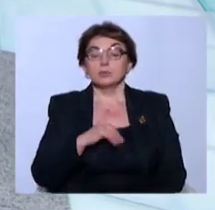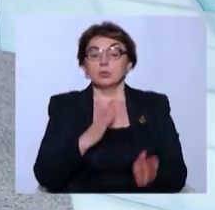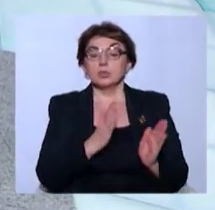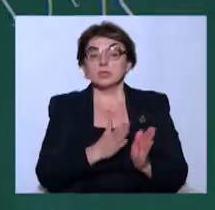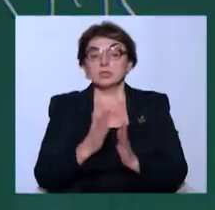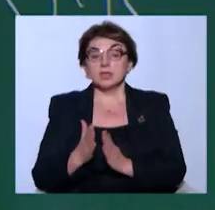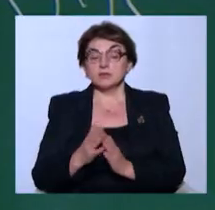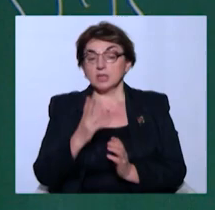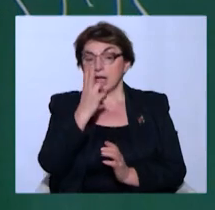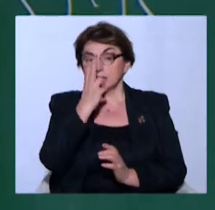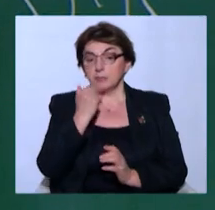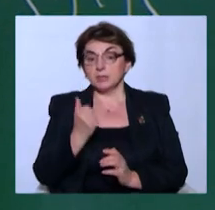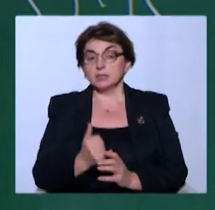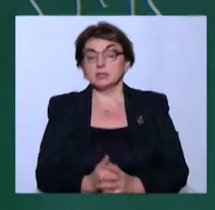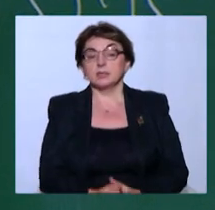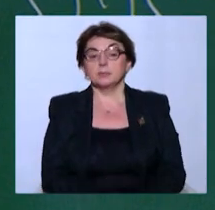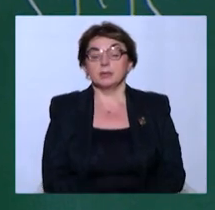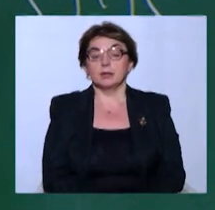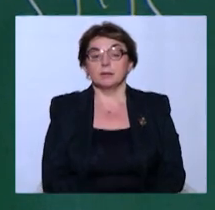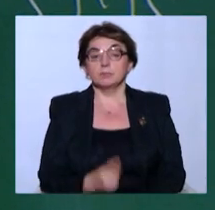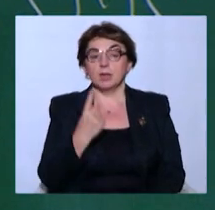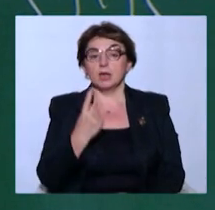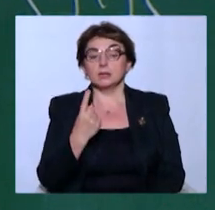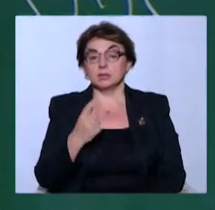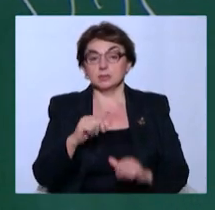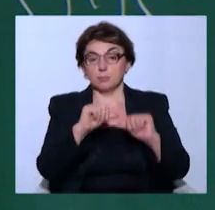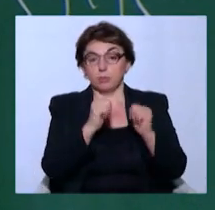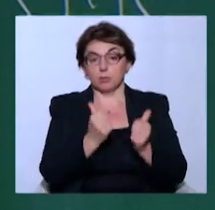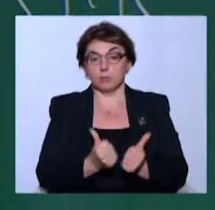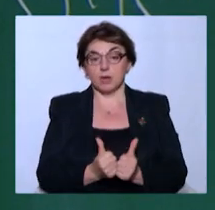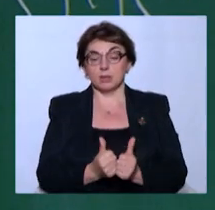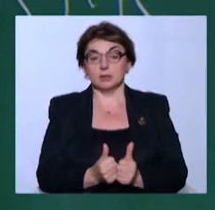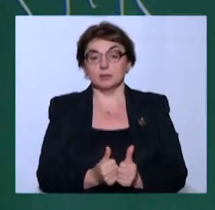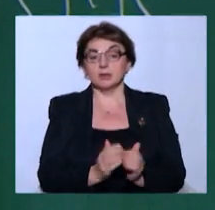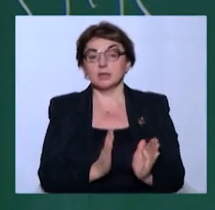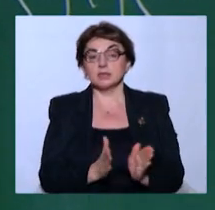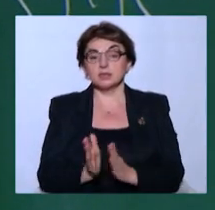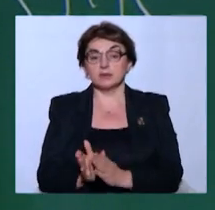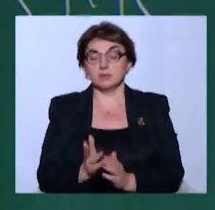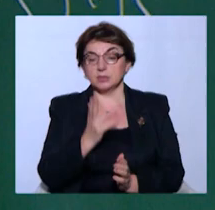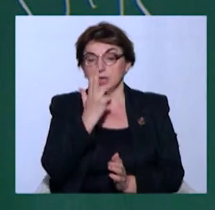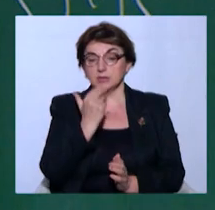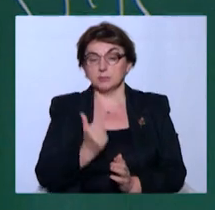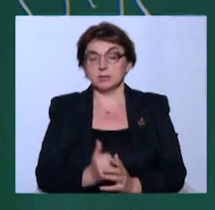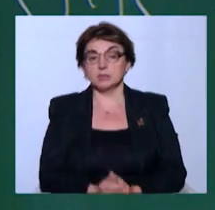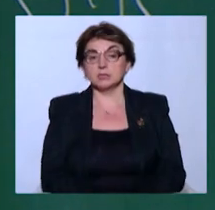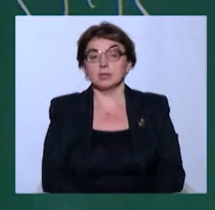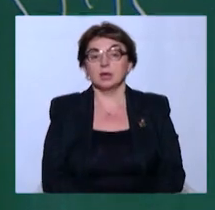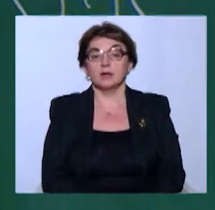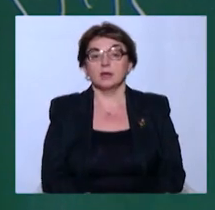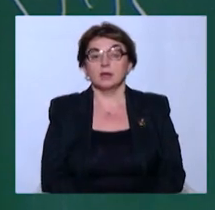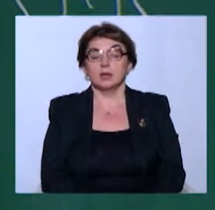შეიძლება განვიხილოთ მაგალითად მუქარის პოზა. აი, ავსტრალიაში ცხოვრობს ლაბადიანი ხვლიკი,